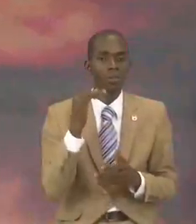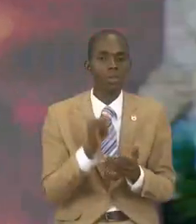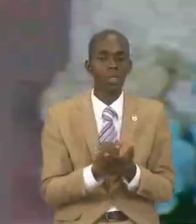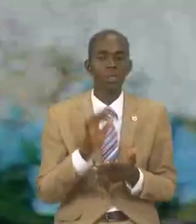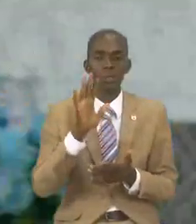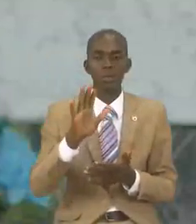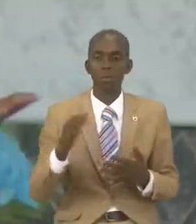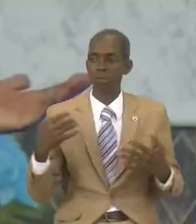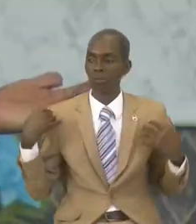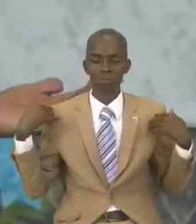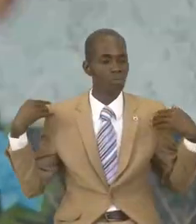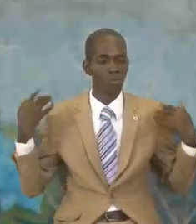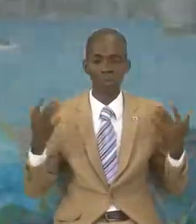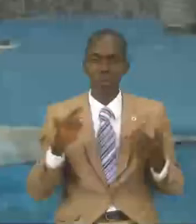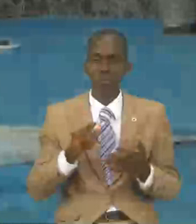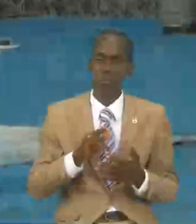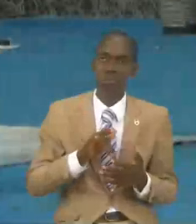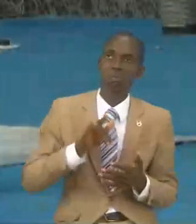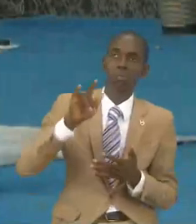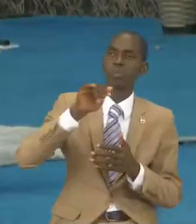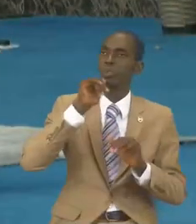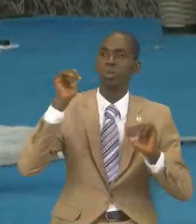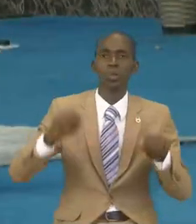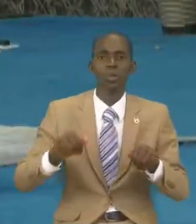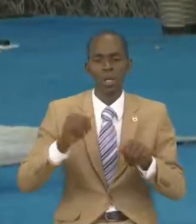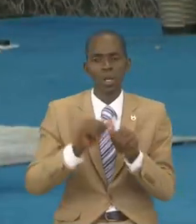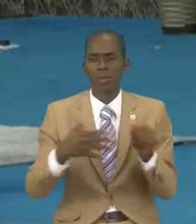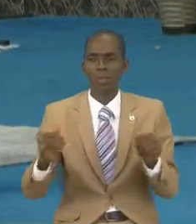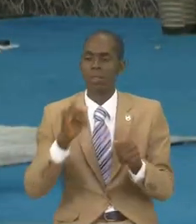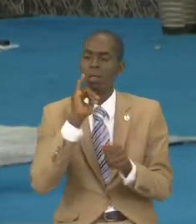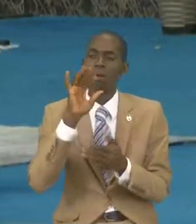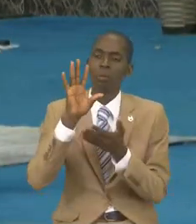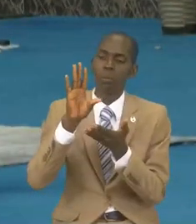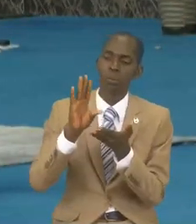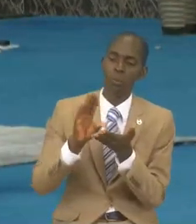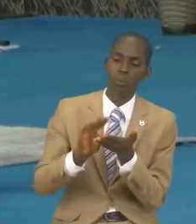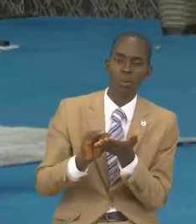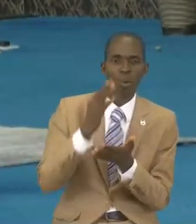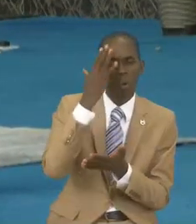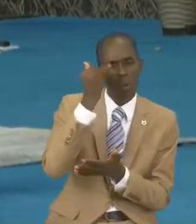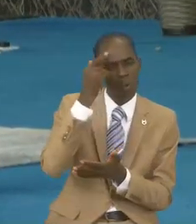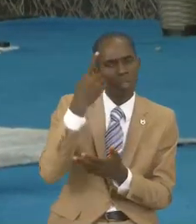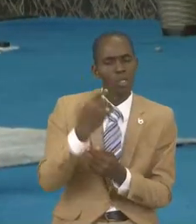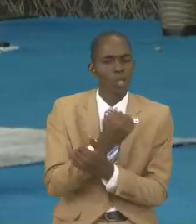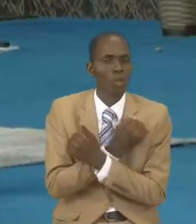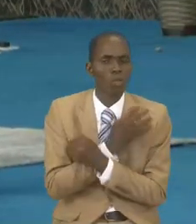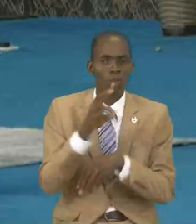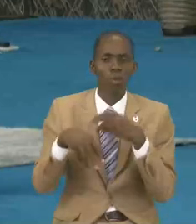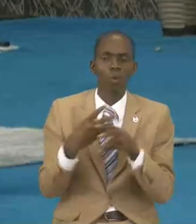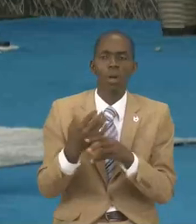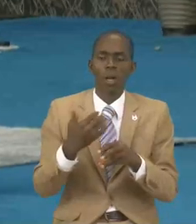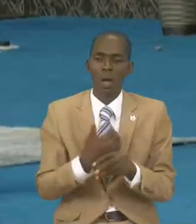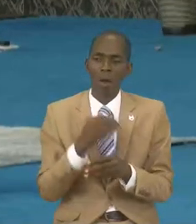ton parachute ne va pas s'ouvrir. Tout va s'écrouler. L'amour du monde a